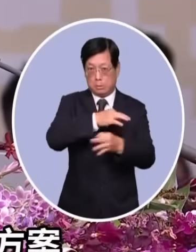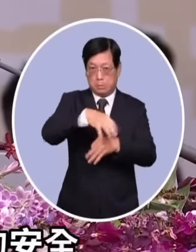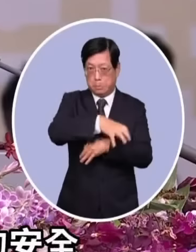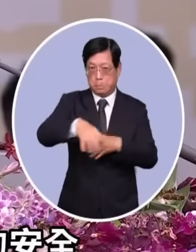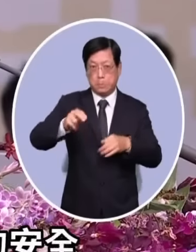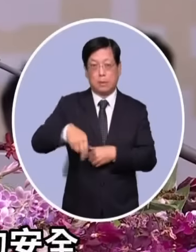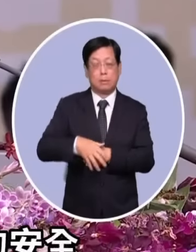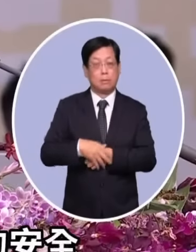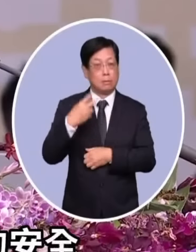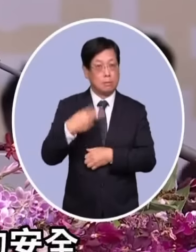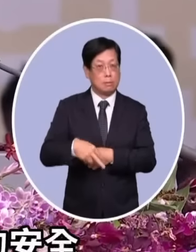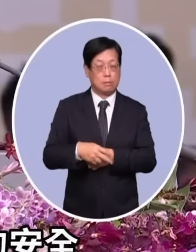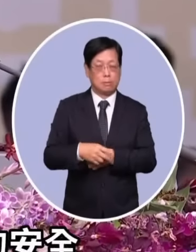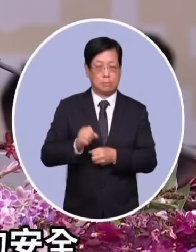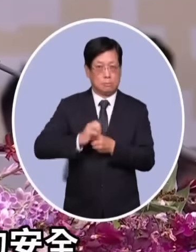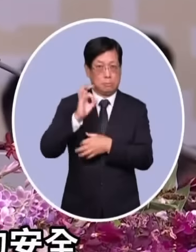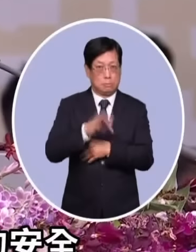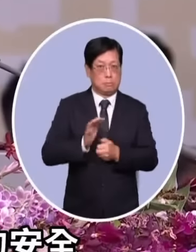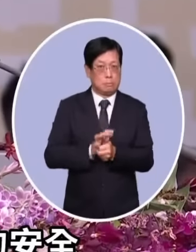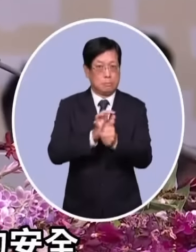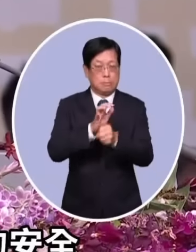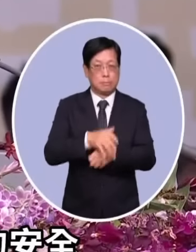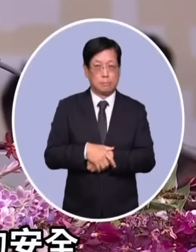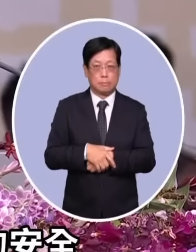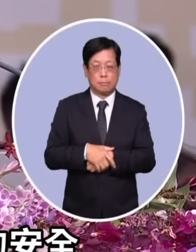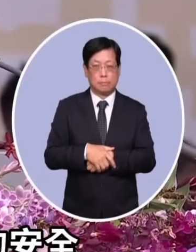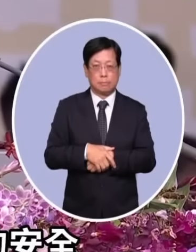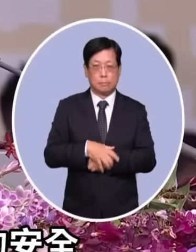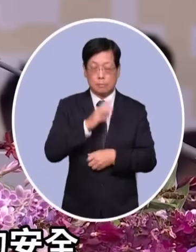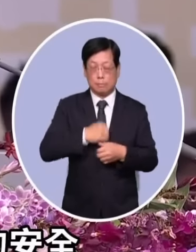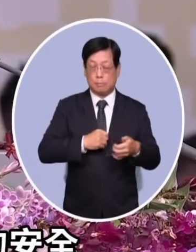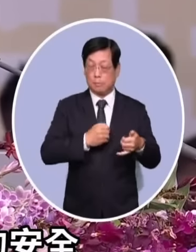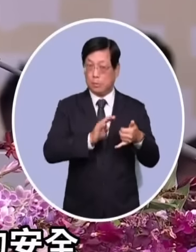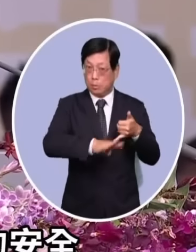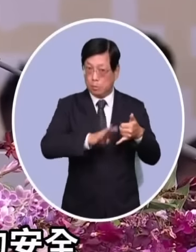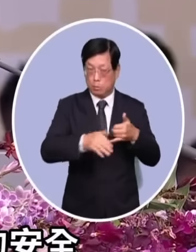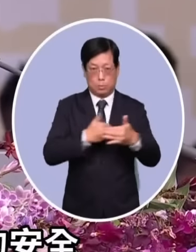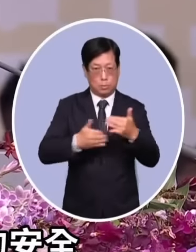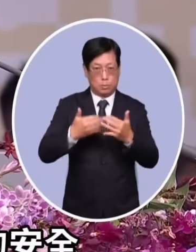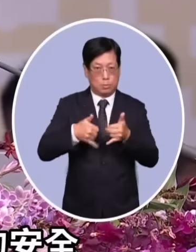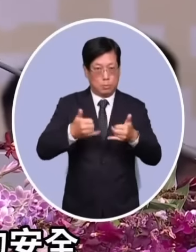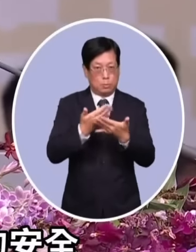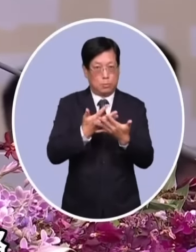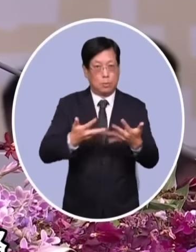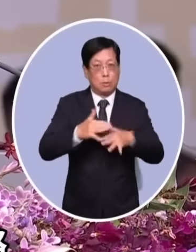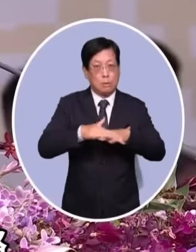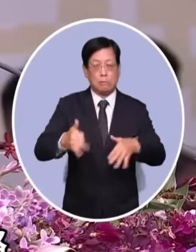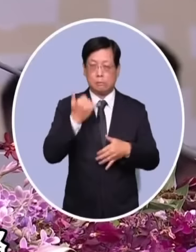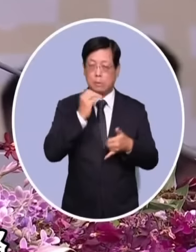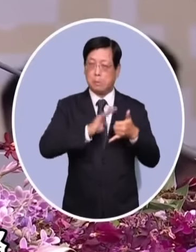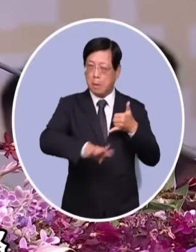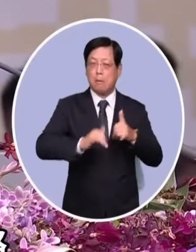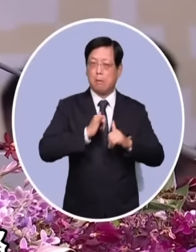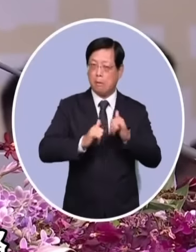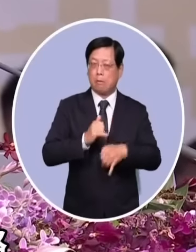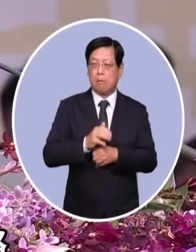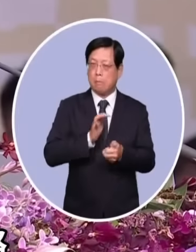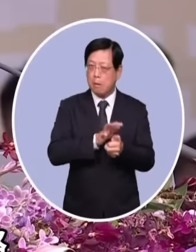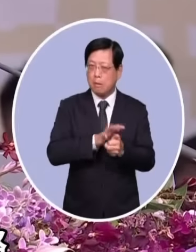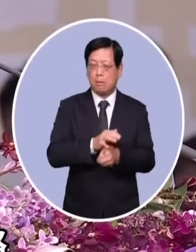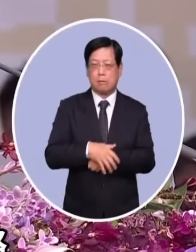我们也会加速推动东部交通路网的安全，让东部的乡亲